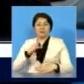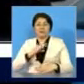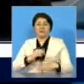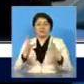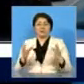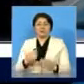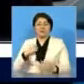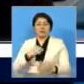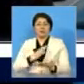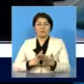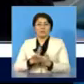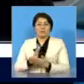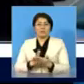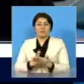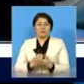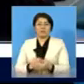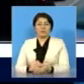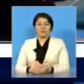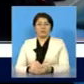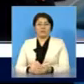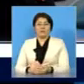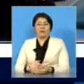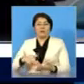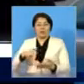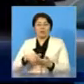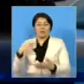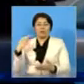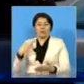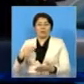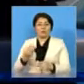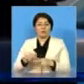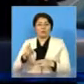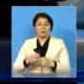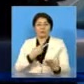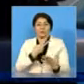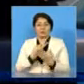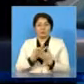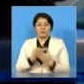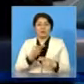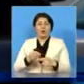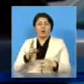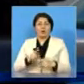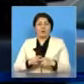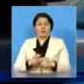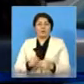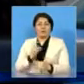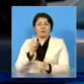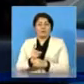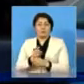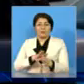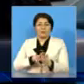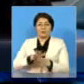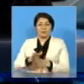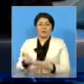қызметтерін атқарады. Қала бойынша, облыс бойынша. Сонда тексеру және де сонда нұсқау тапсырмаларды орындау үшін